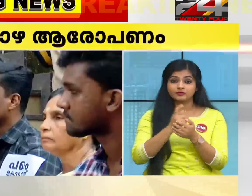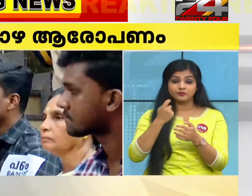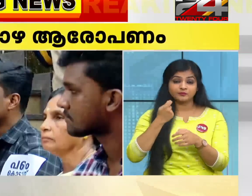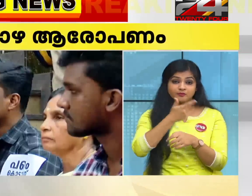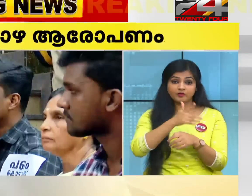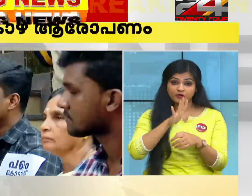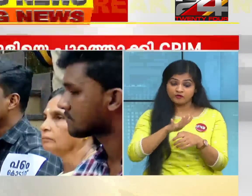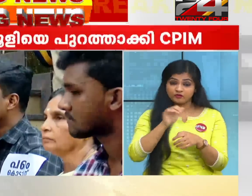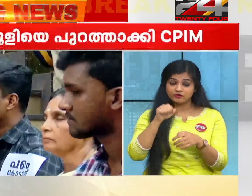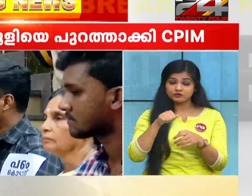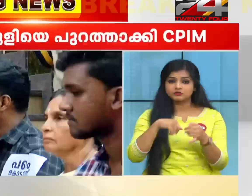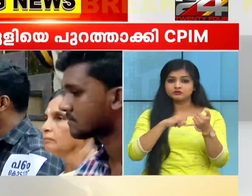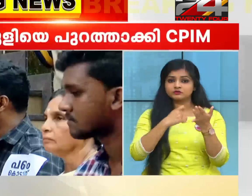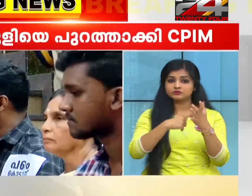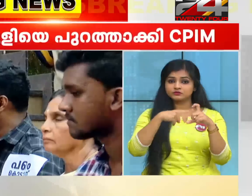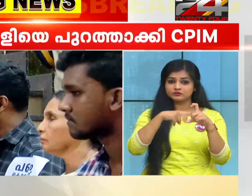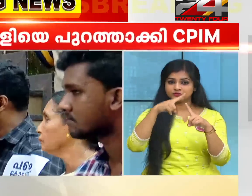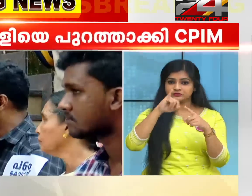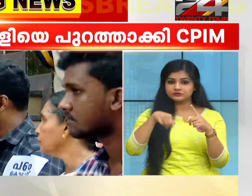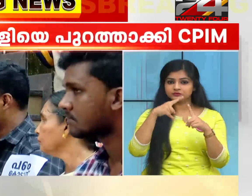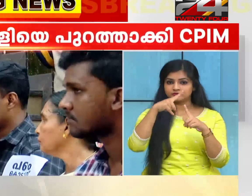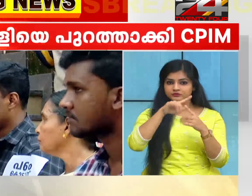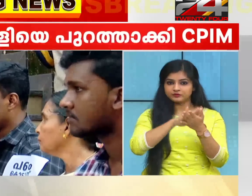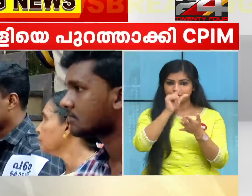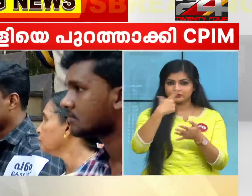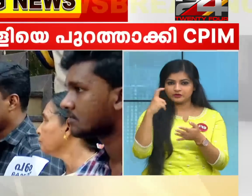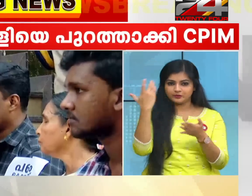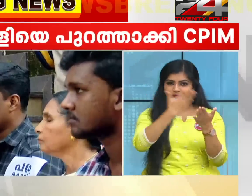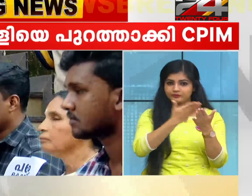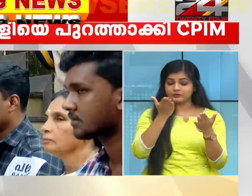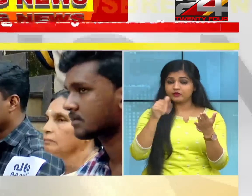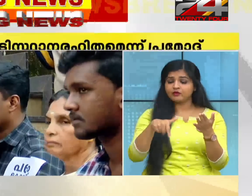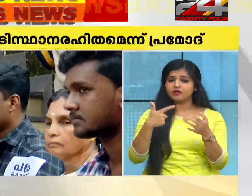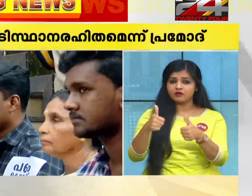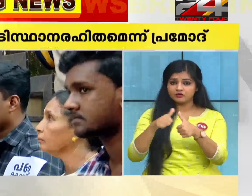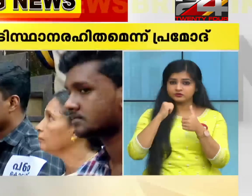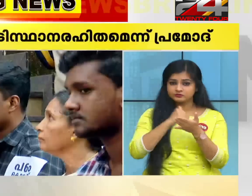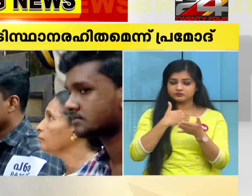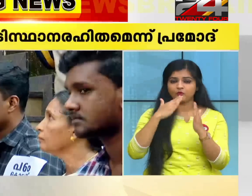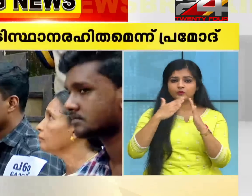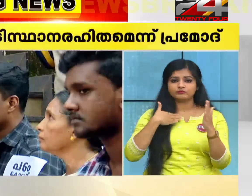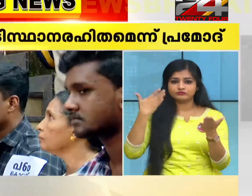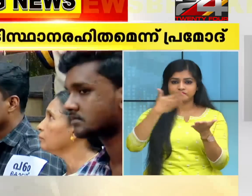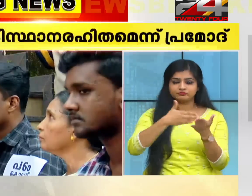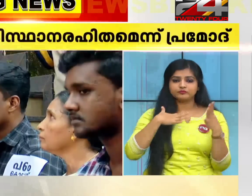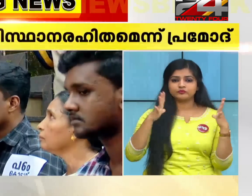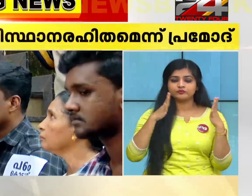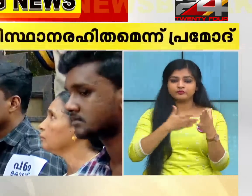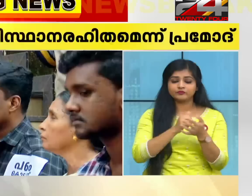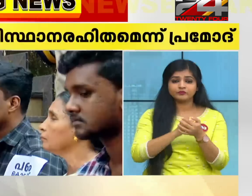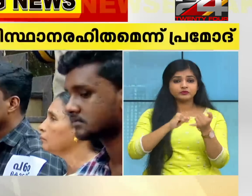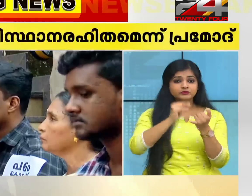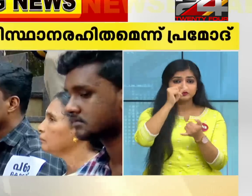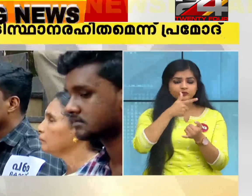എന്നുള്ളത് ശ്രീജിത്ത് പറയാനാണല്ലോ ഞാൻ ഇവിടെ വന്നിരിക്കുന്നത്. അതെ അതെ, മനസ്സിലായോ? ഇപ്പോഴേ ചോദിച്ചിട്ടുള്ളൂ. ഇതിന് ശേഷം ശ്രീധരൻ എന്തെങ്കിലും ആശയം ഉണ്ടായിരുന്നു ഈ